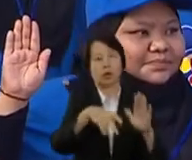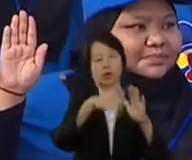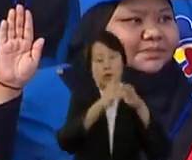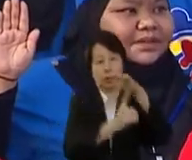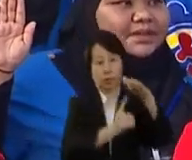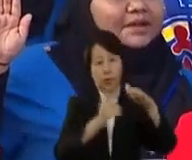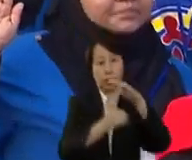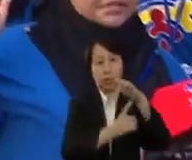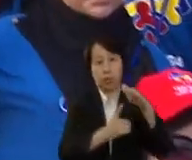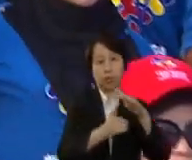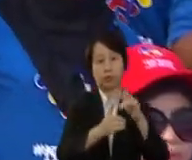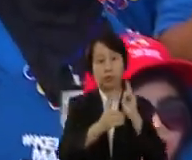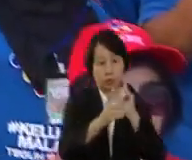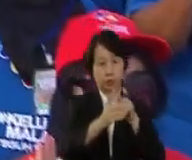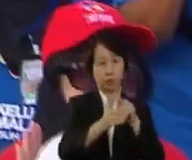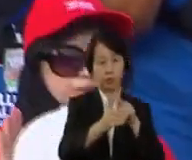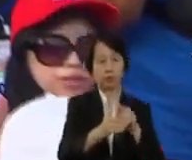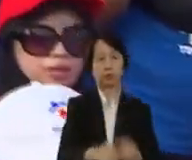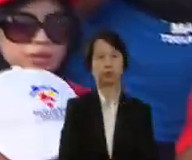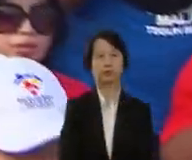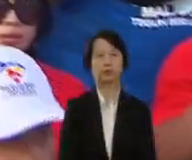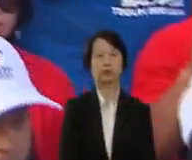prinsip-prinsip yang berikut.